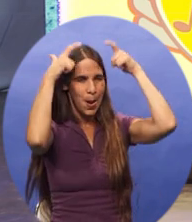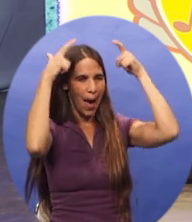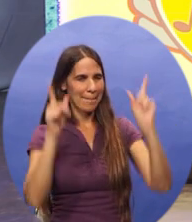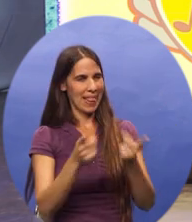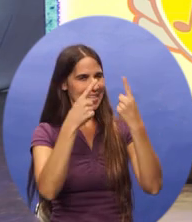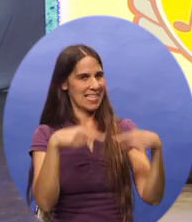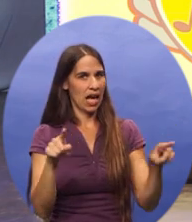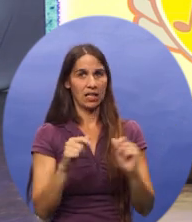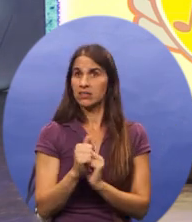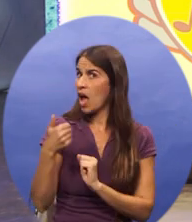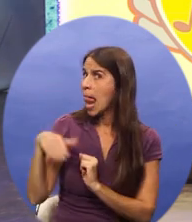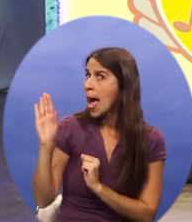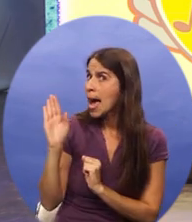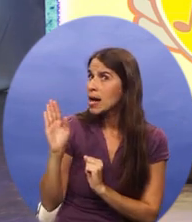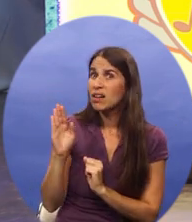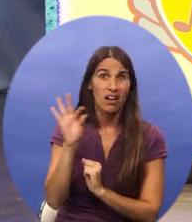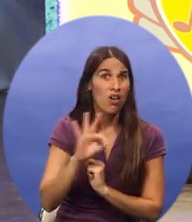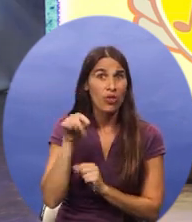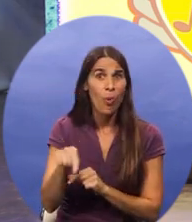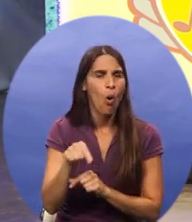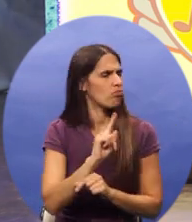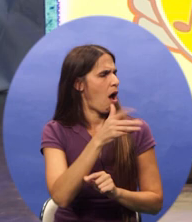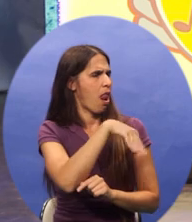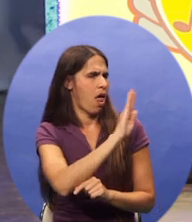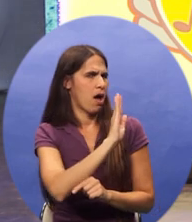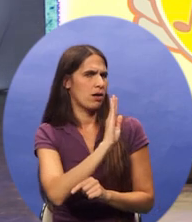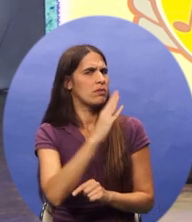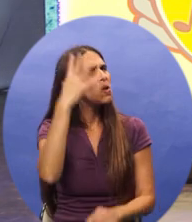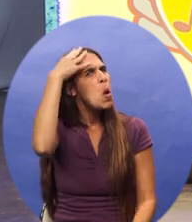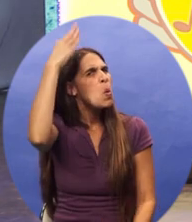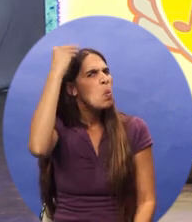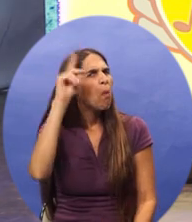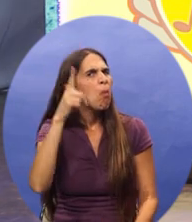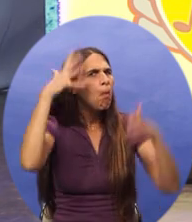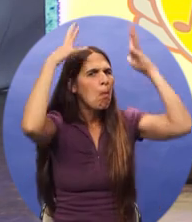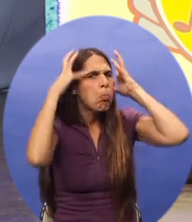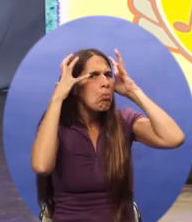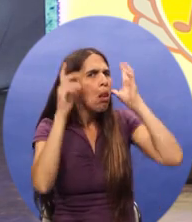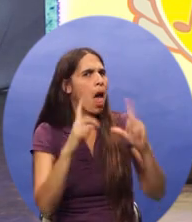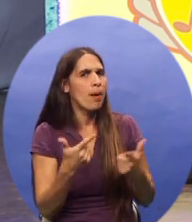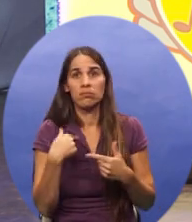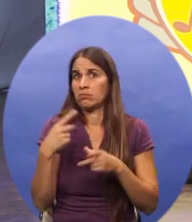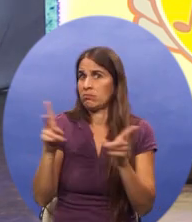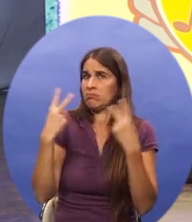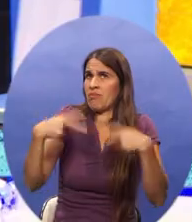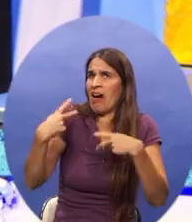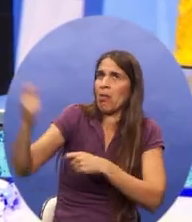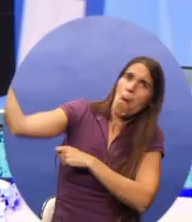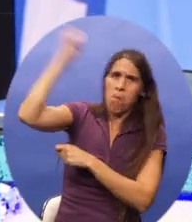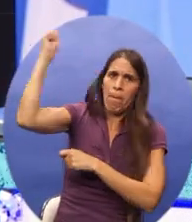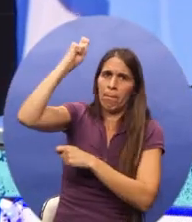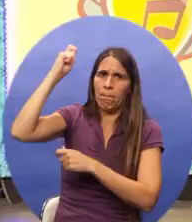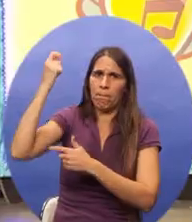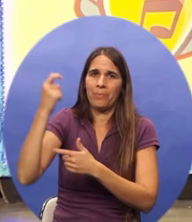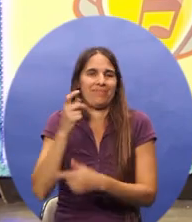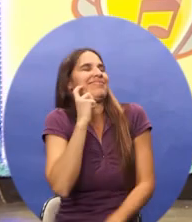לו המנצח! הלך המנצח! הוא עוד פה? הוא הלך... לא, לא, למה יש לך קסדה על הראש? אני מפחד שהוא